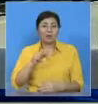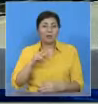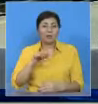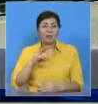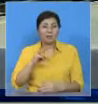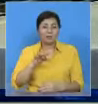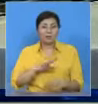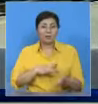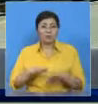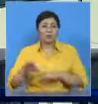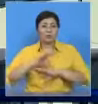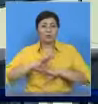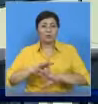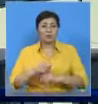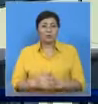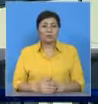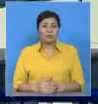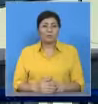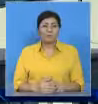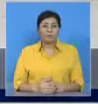чарасы жүрүп жатыр.